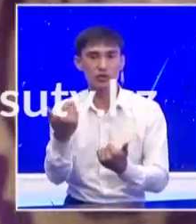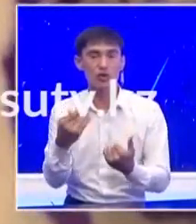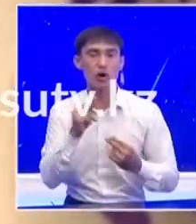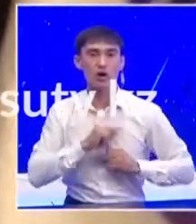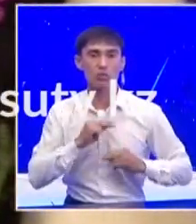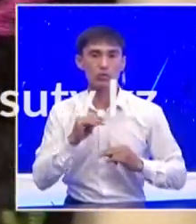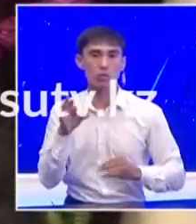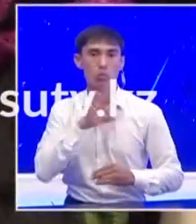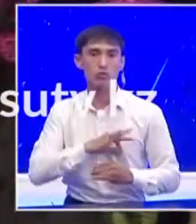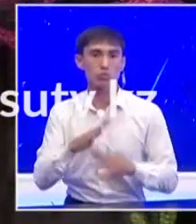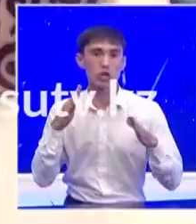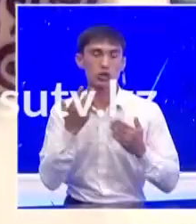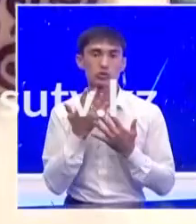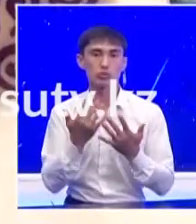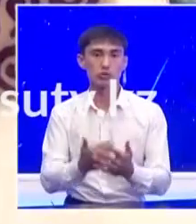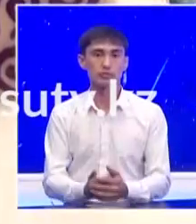пользуются большим спросом.